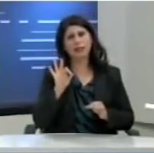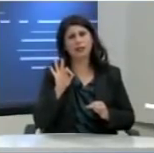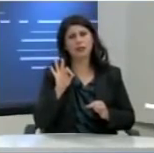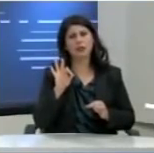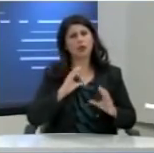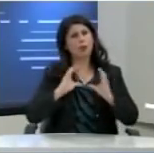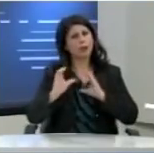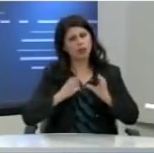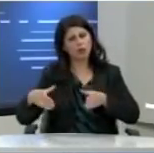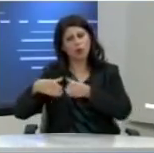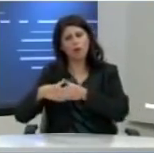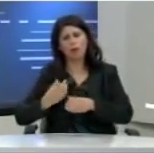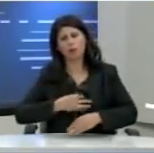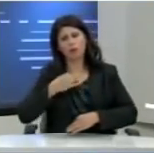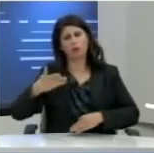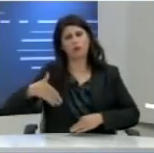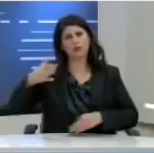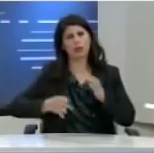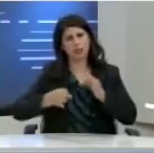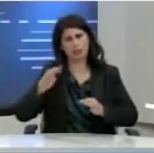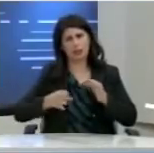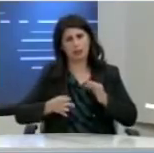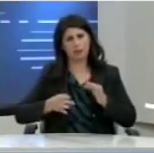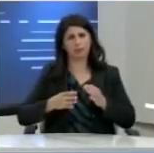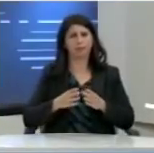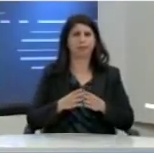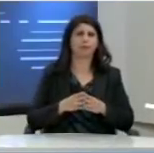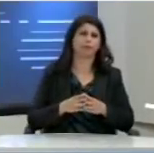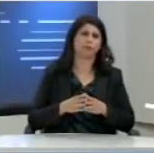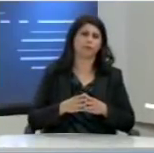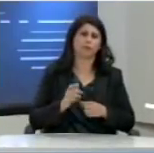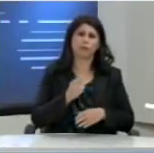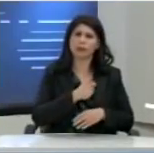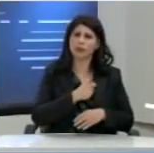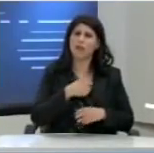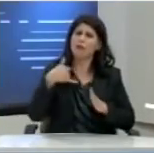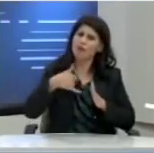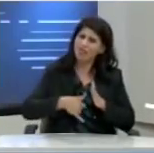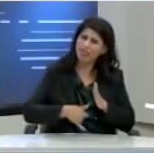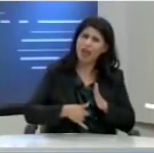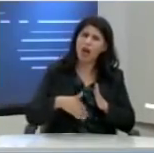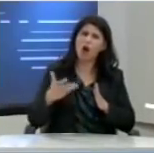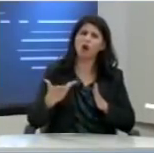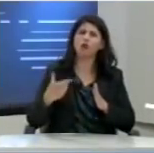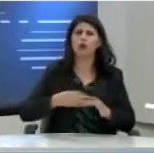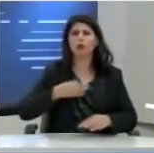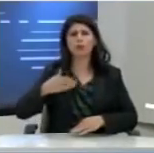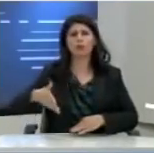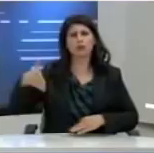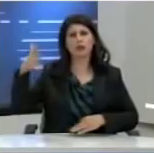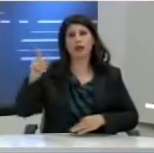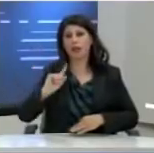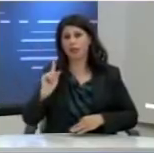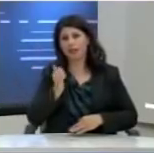το επικοινωνιακό επιτελείο του κ. Μητσοτάκη να συζητάμε. Και πιστεύω βαθιά ότι ο κ. Μητσοτάκης δεν υπέπεσε